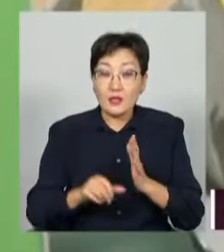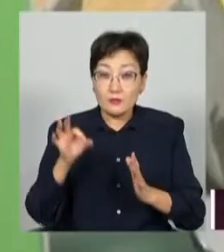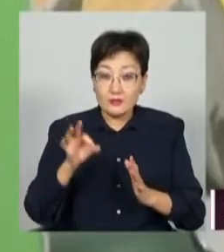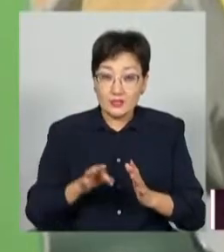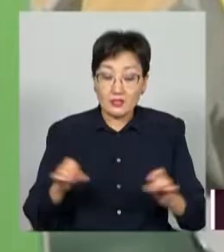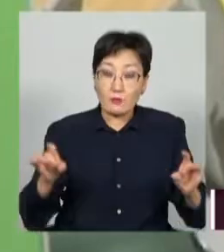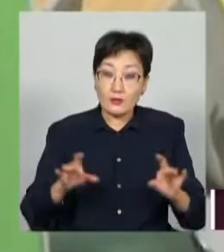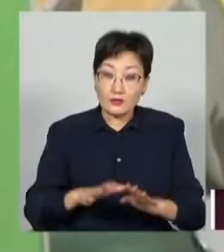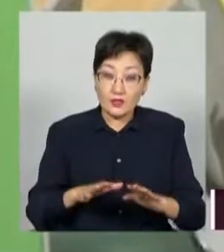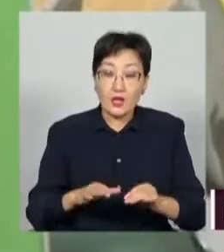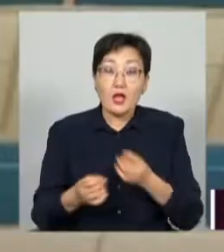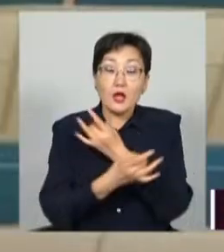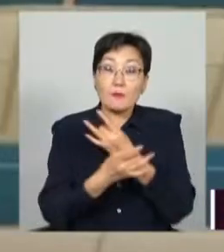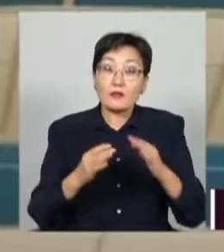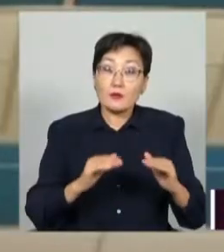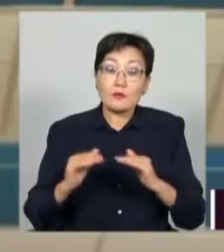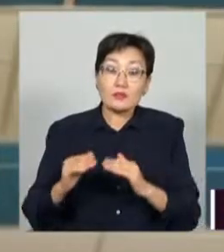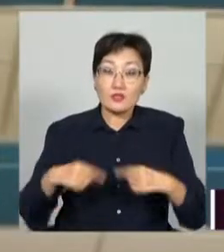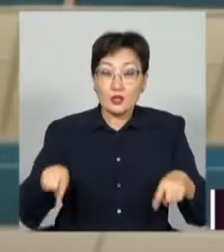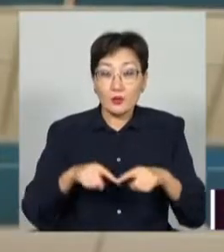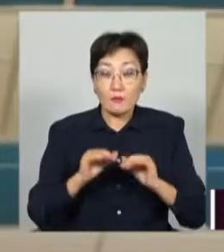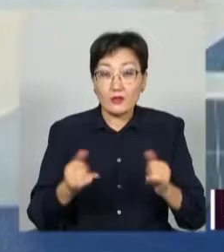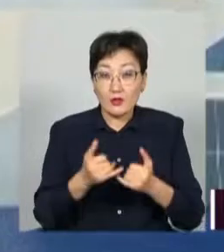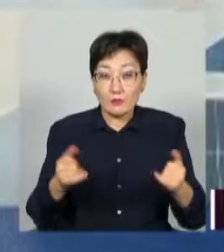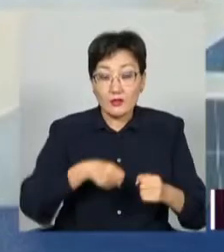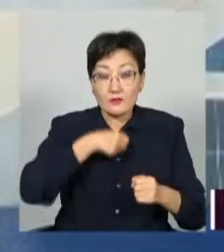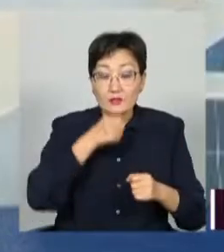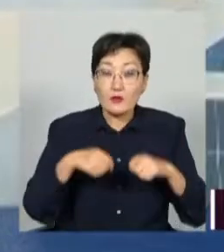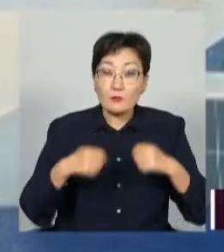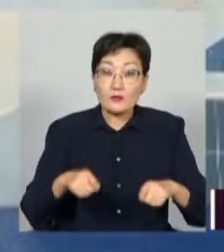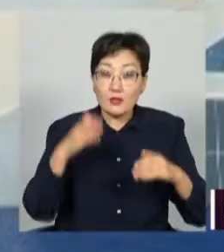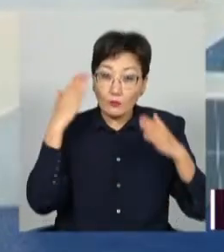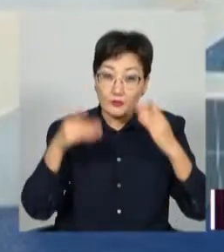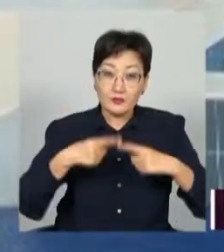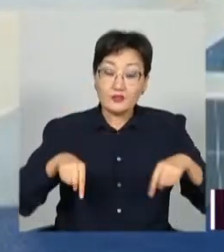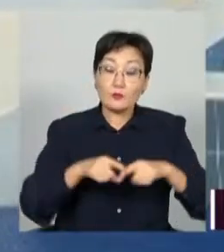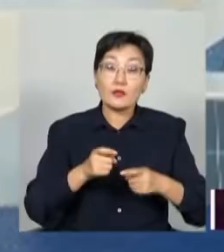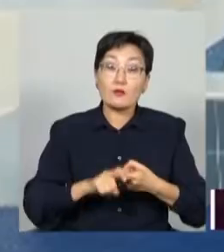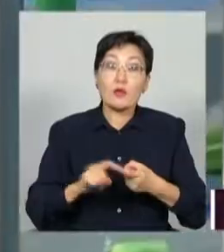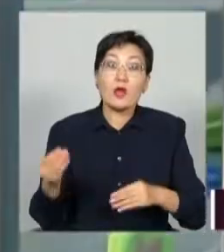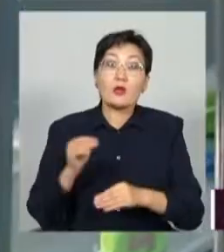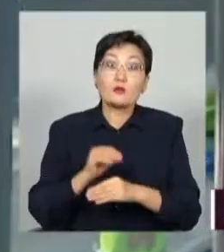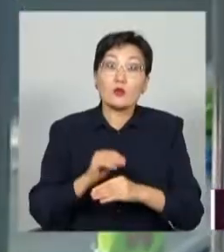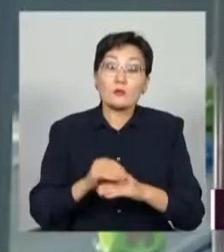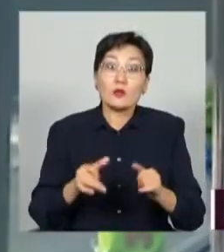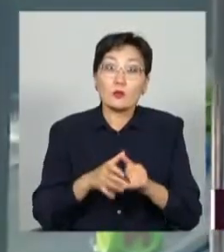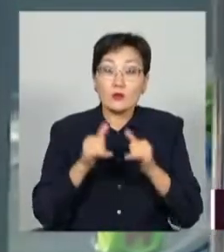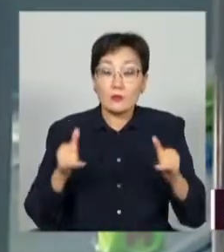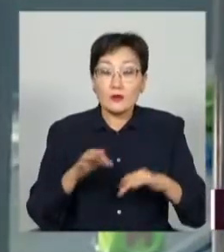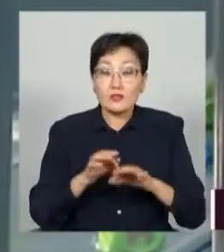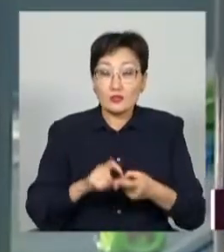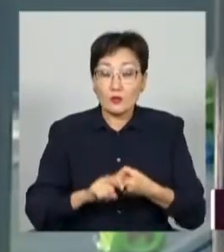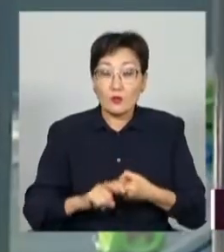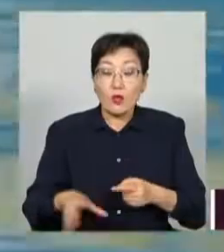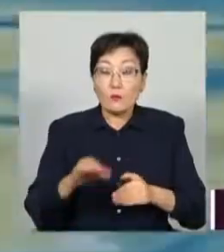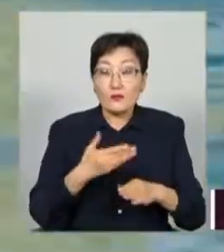дейін мейрамханалар, мәдени объектілер, балалар мен ересектер үшін сауда және ойын-сауық орындары бойынша толымдылық ұлғайтылды. Елімізде пандемияның